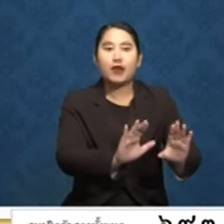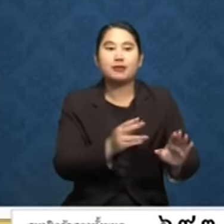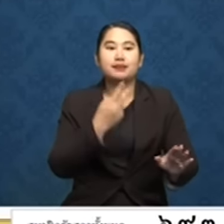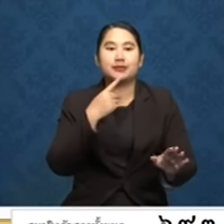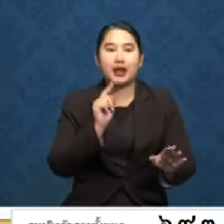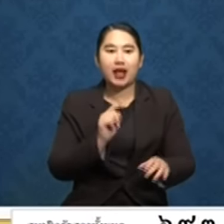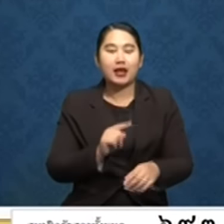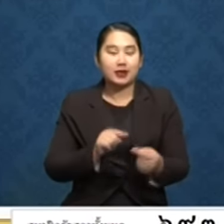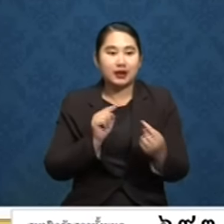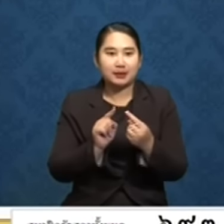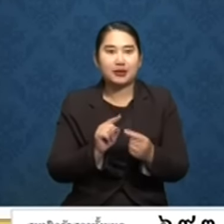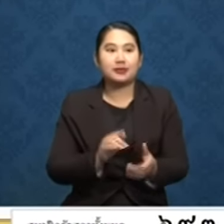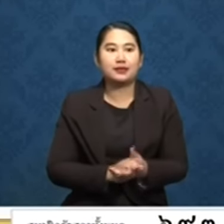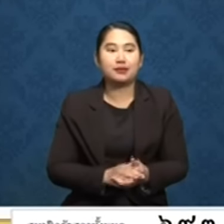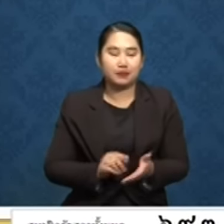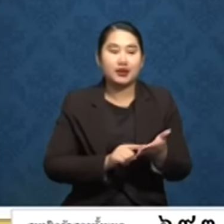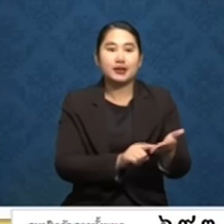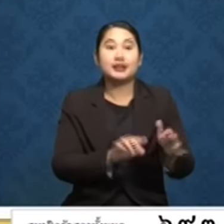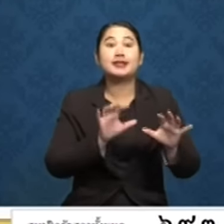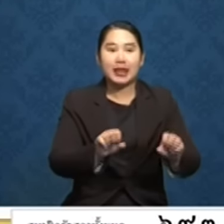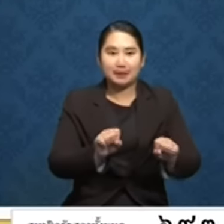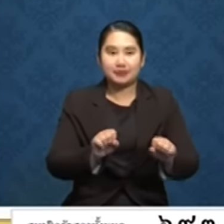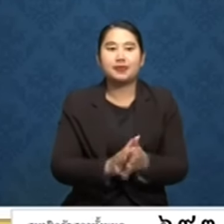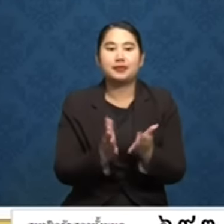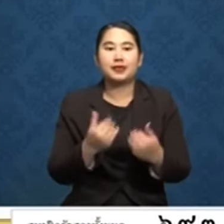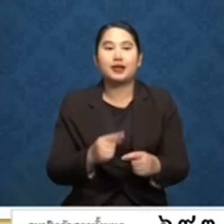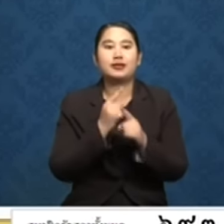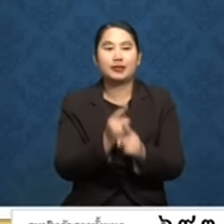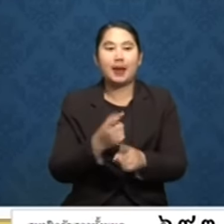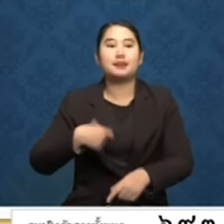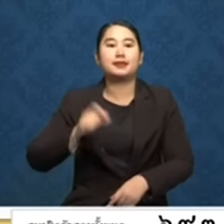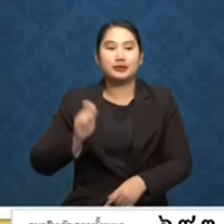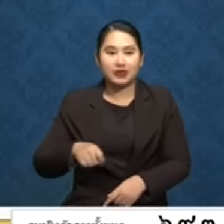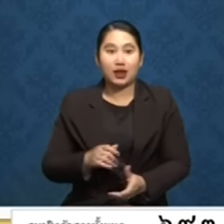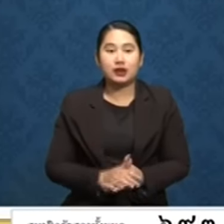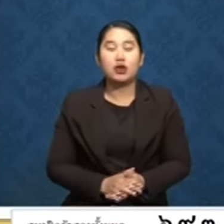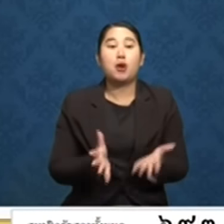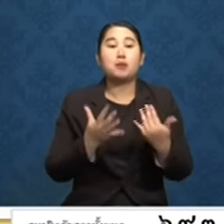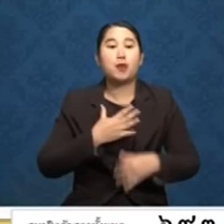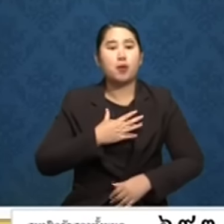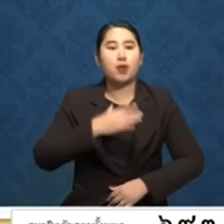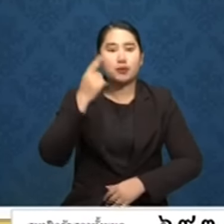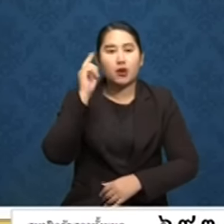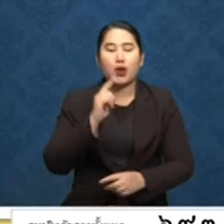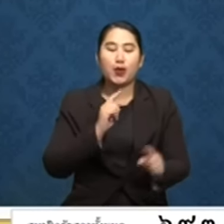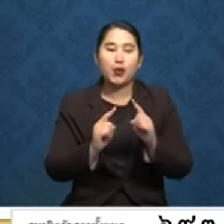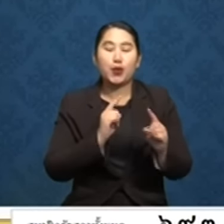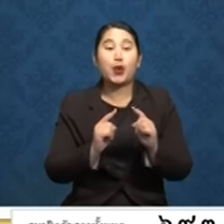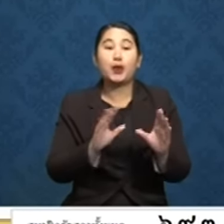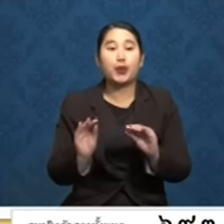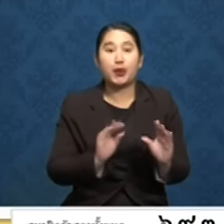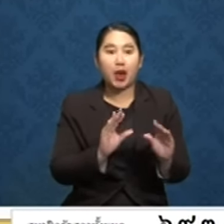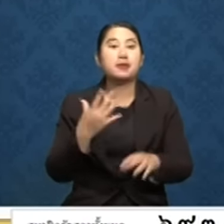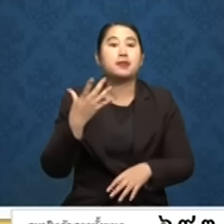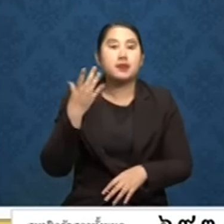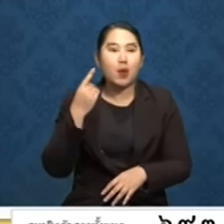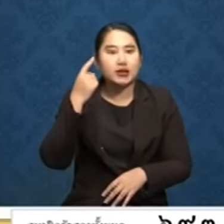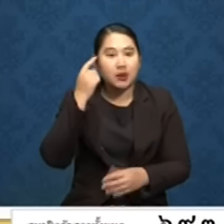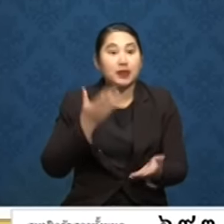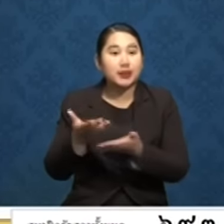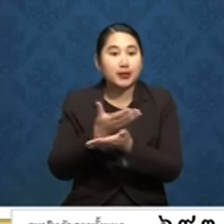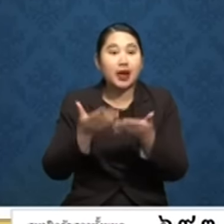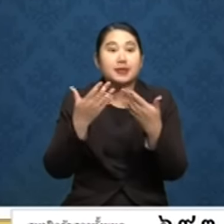ะครับเพื่อขอจับกุมนะครับและก็ตามหมายเรียกและผมคิดว่าเรื่องนี้กับอย่างที่เราหารือกันเมื่อวานนะครับก็คงได้มีการพิจารณา